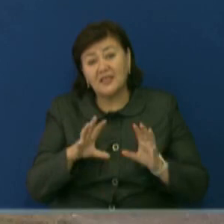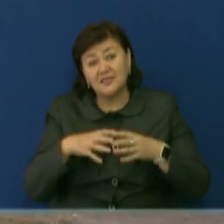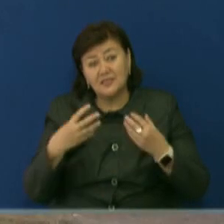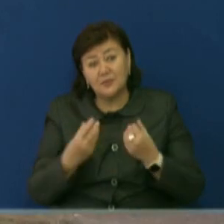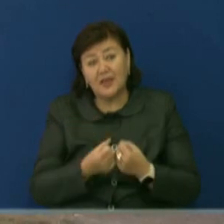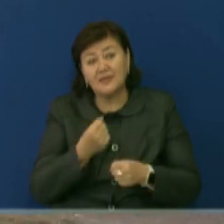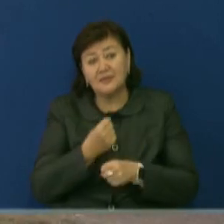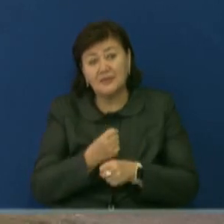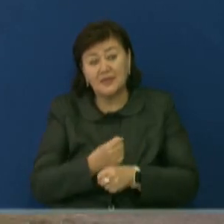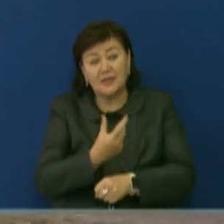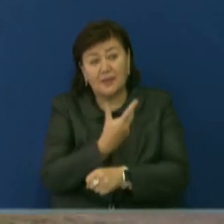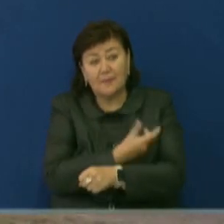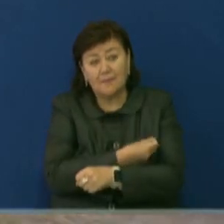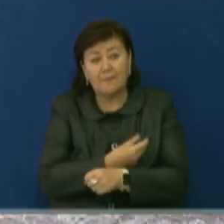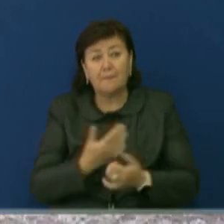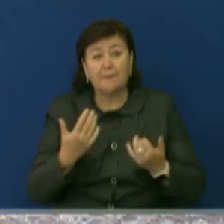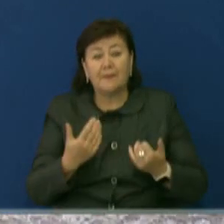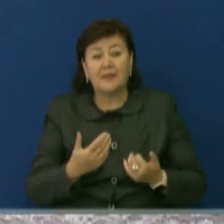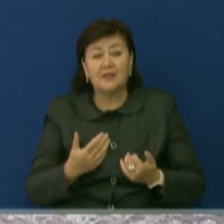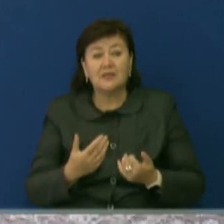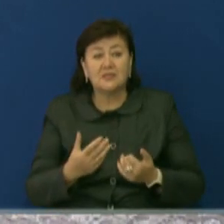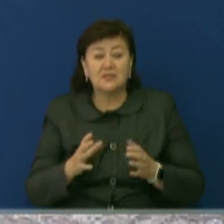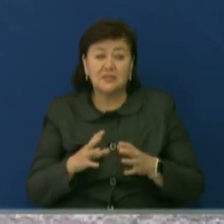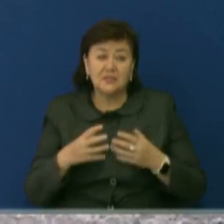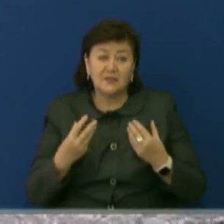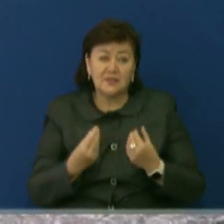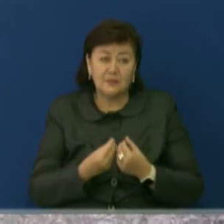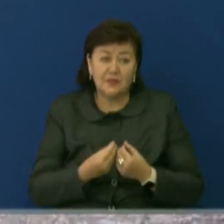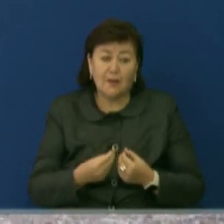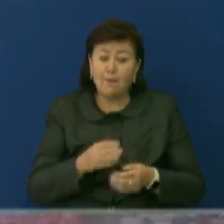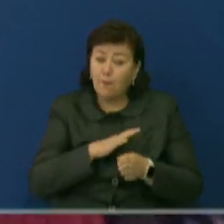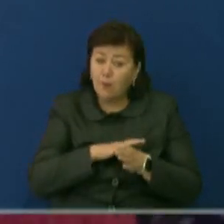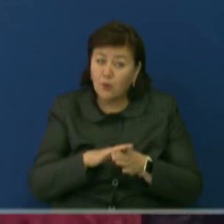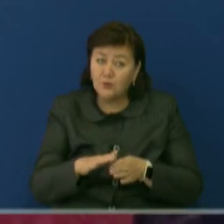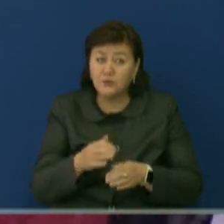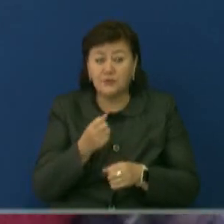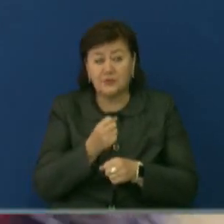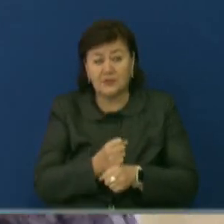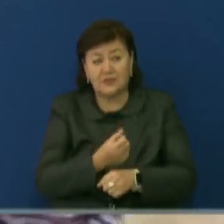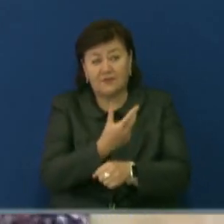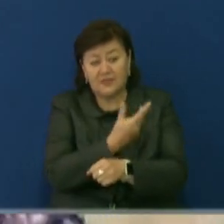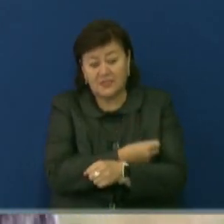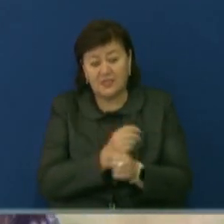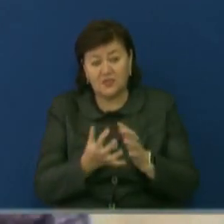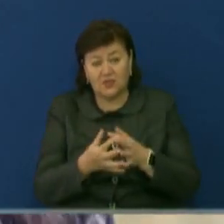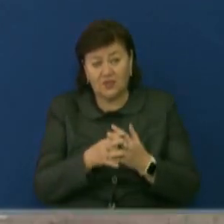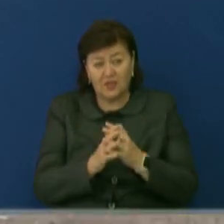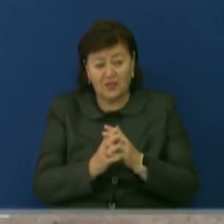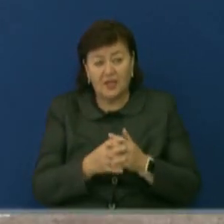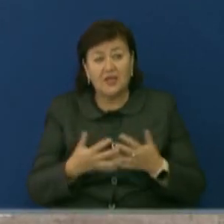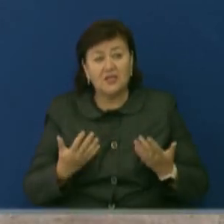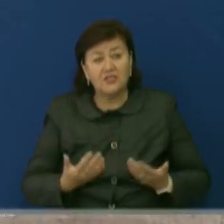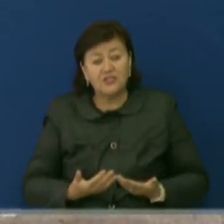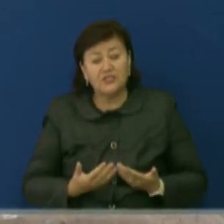В целом население села Медеу полностью вакцинировано против опасного вируса. Специалисты утверждают, что жители населенного